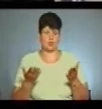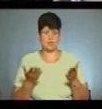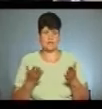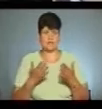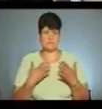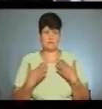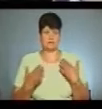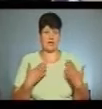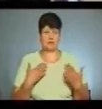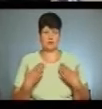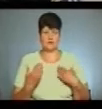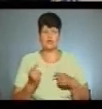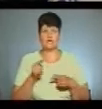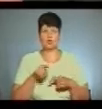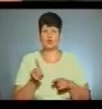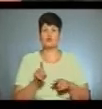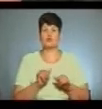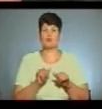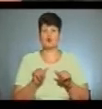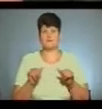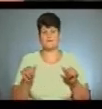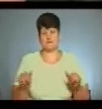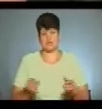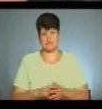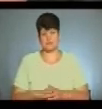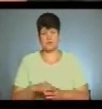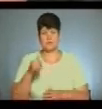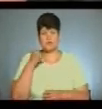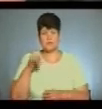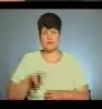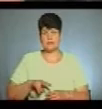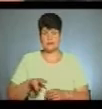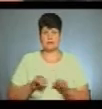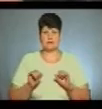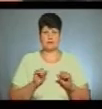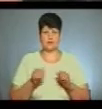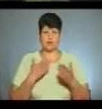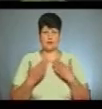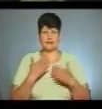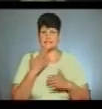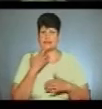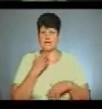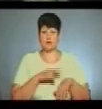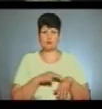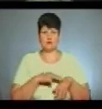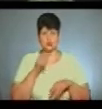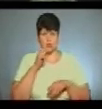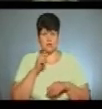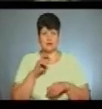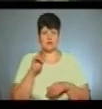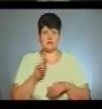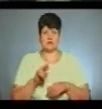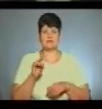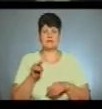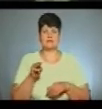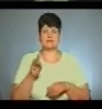атмосферу, скажімо так, для того, щоб розвиватися. Ми телефонували до директора департаменту комунікації Національної поліції України Ярослава Тракала для